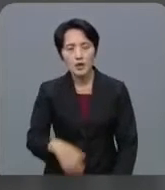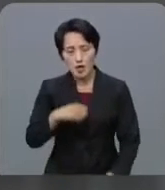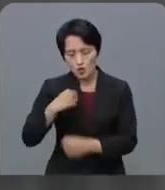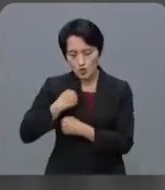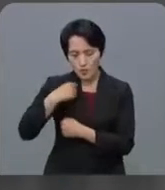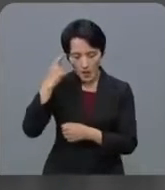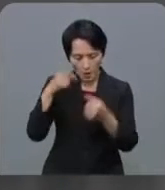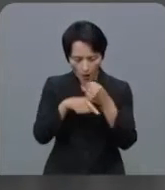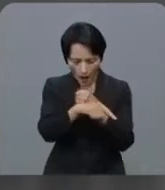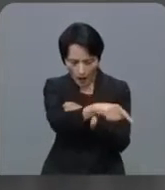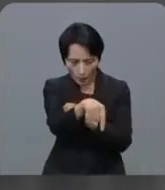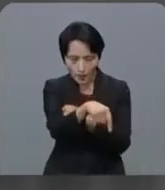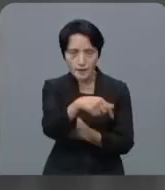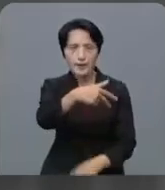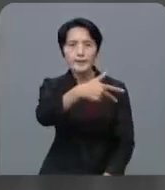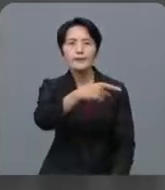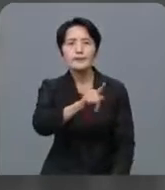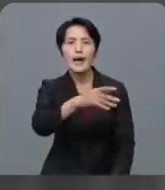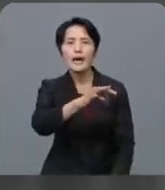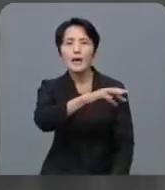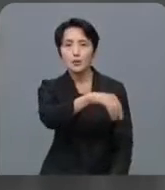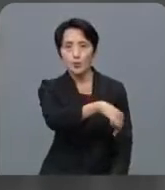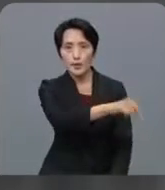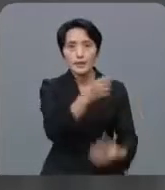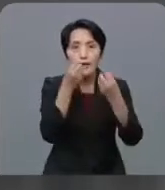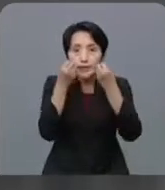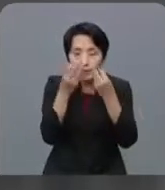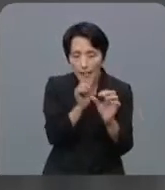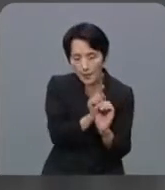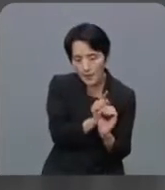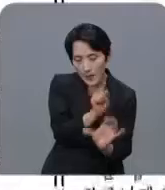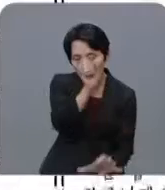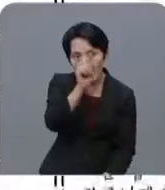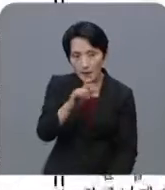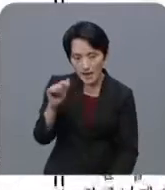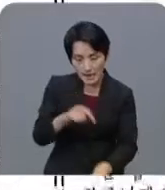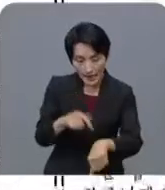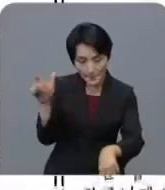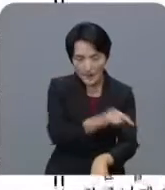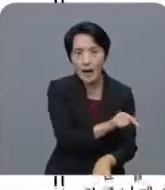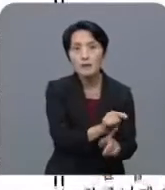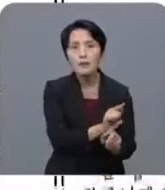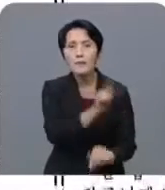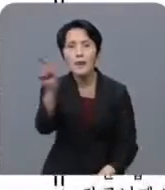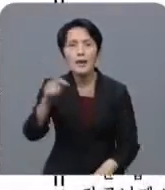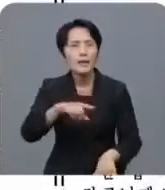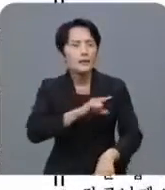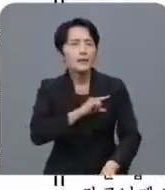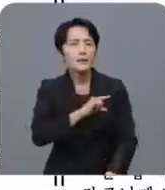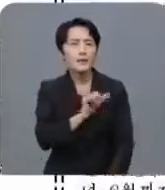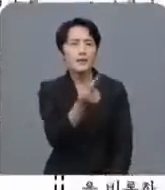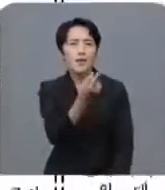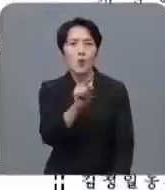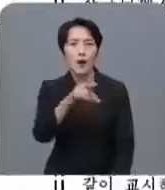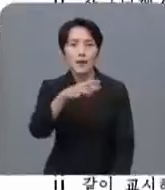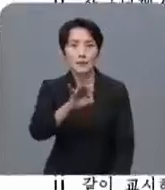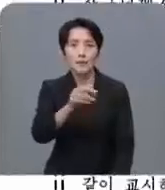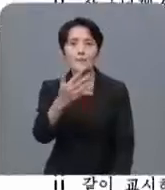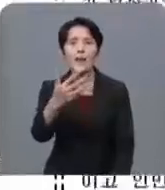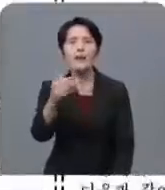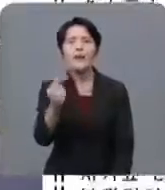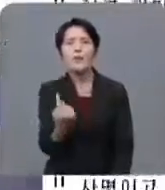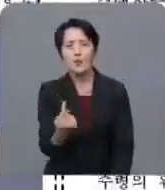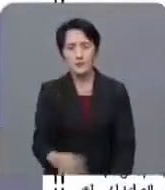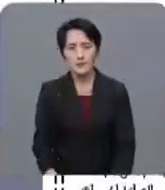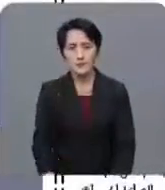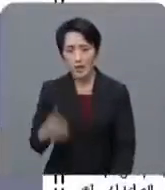鲜国防科学院28日上午在慈江道龙林郡都阳里进行了新开发的火星8型高